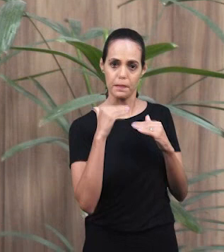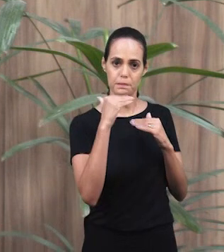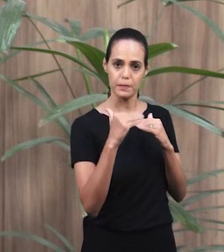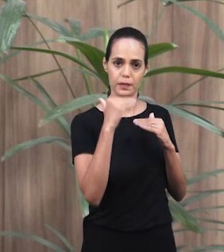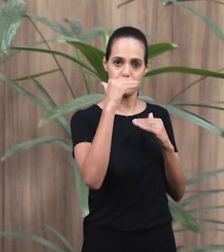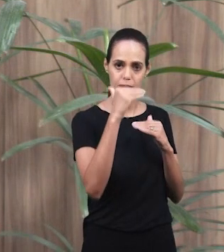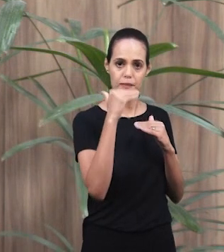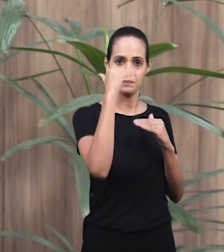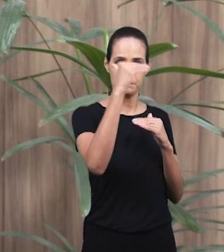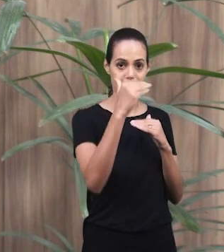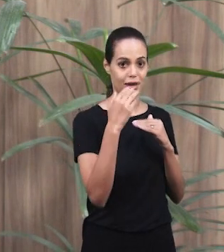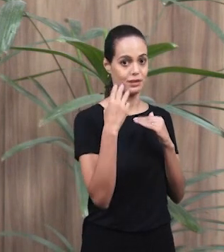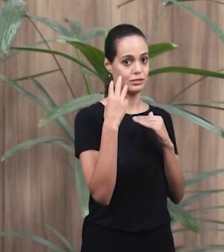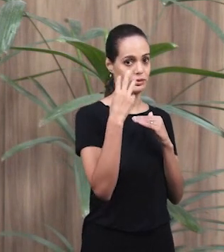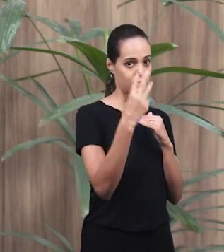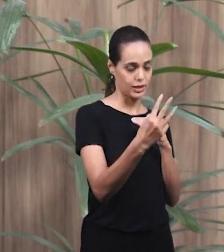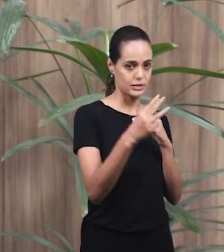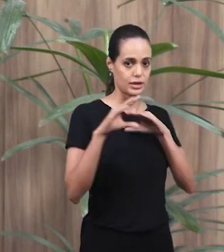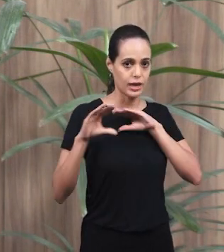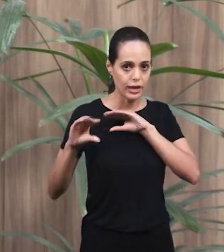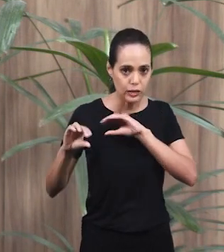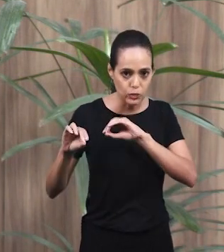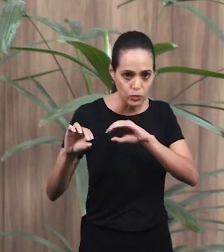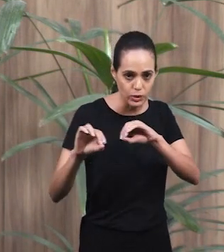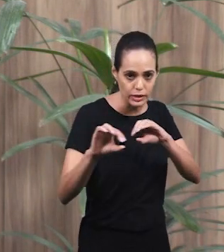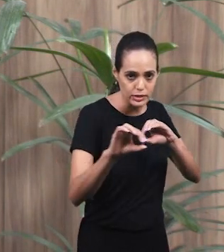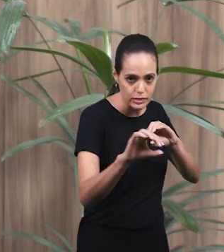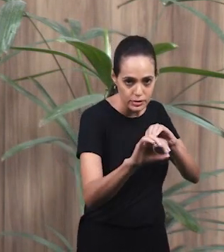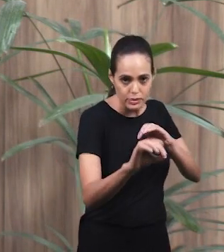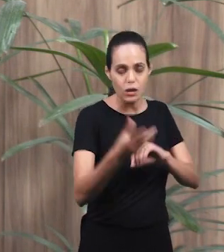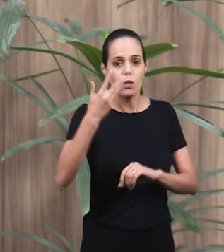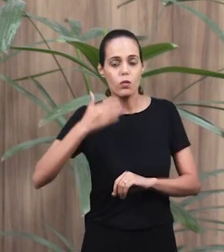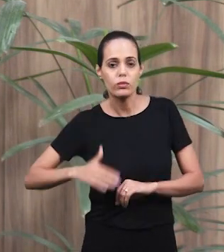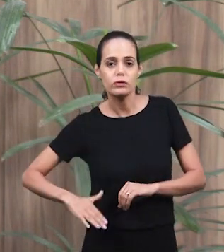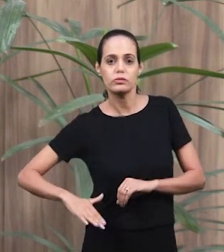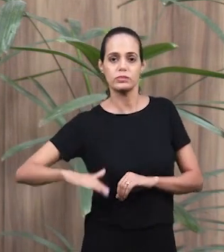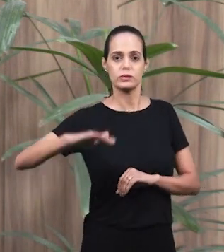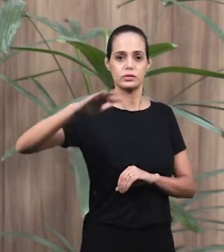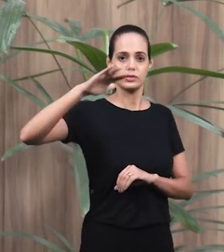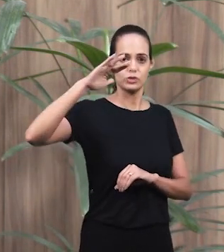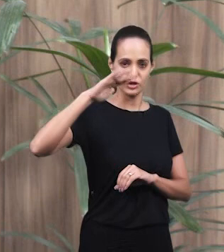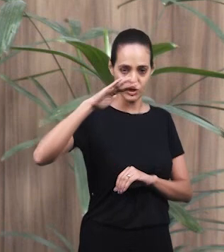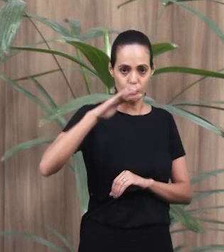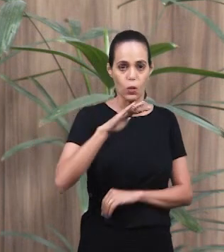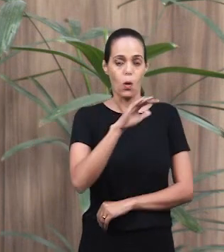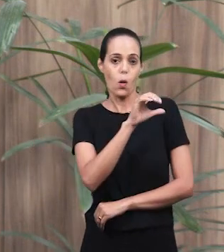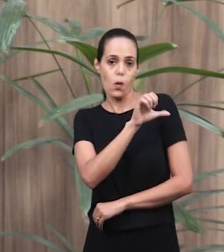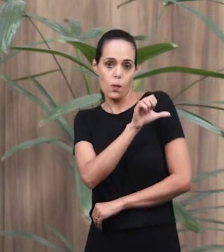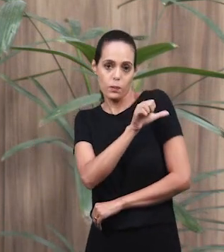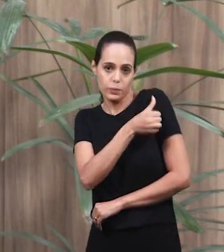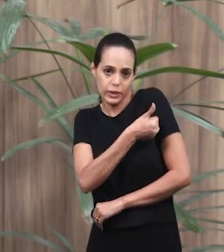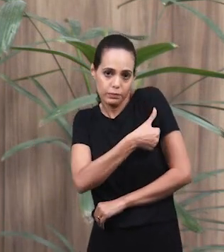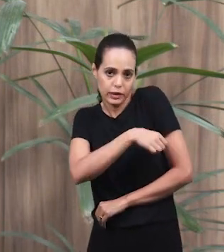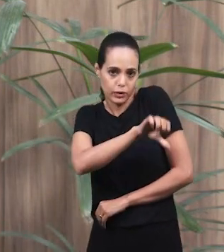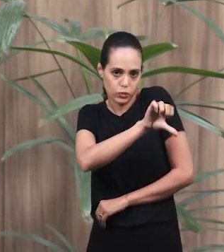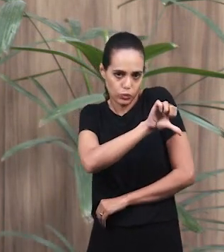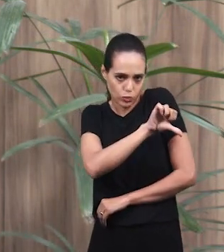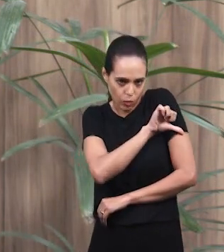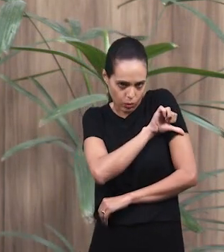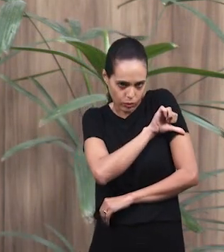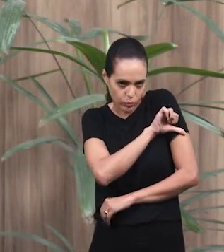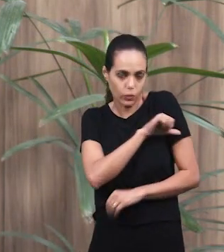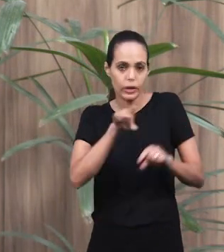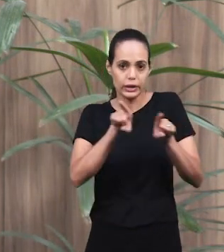étapes, l'éducation infantile, fondamentale et enseignement moyen. L'éducation infantile répond dans